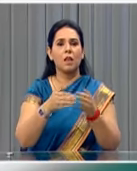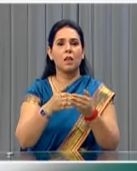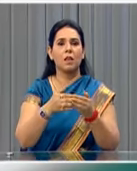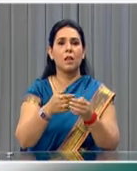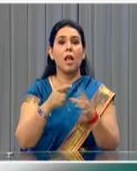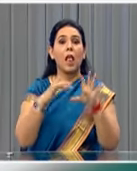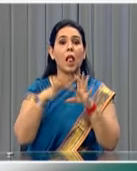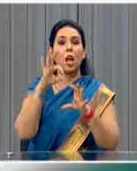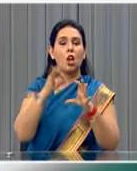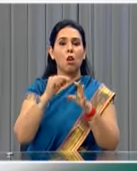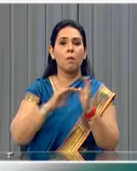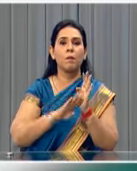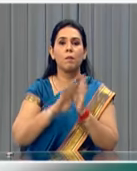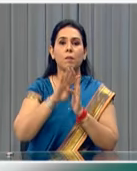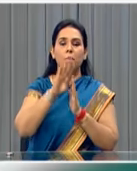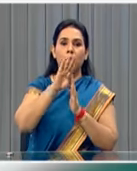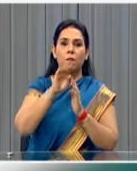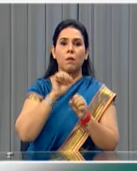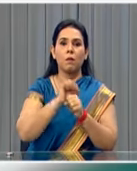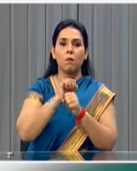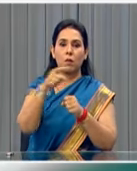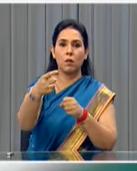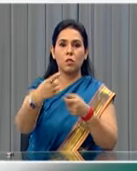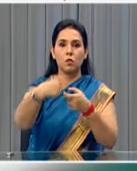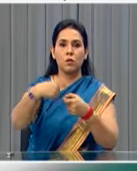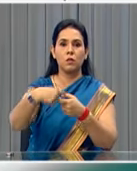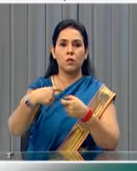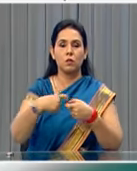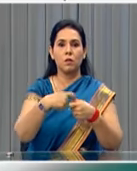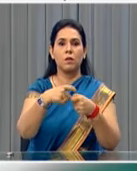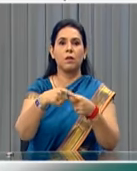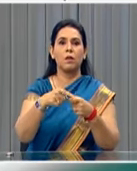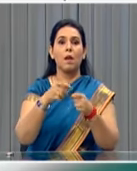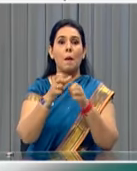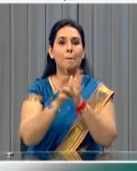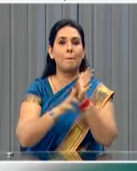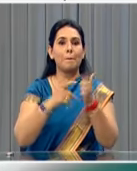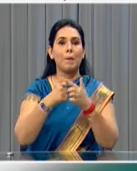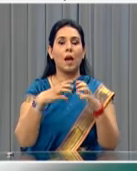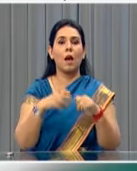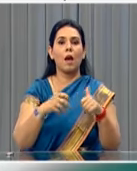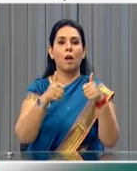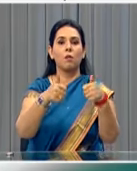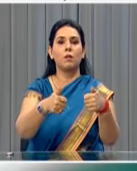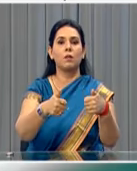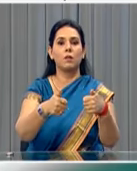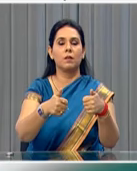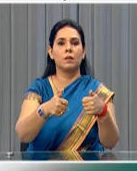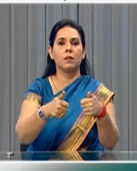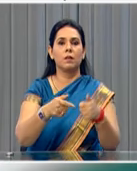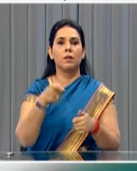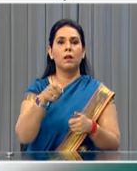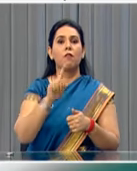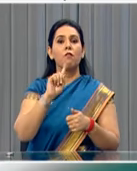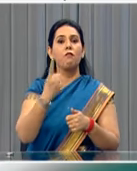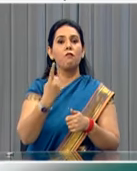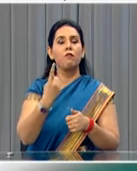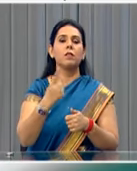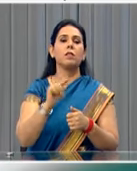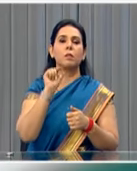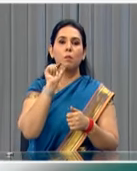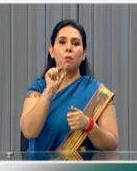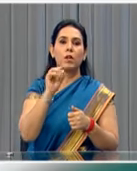आर्थिक गतिविधि की मुख्य धारा में जोड़ना पड़ेगा और बैंक अकाउंट ये उसका एक प्रारंभ